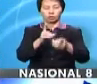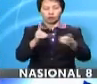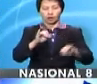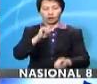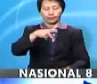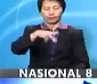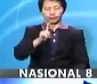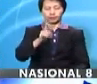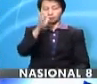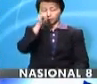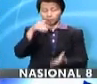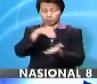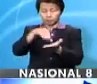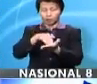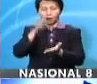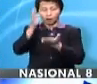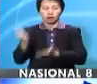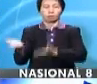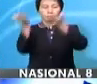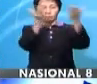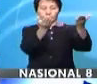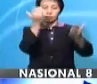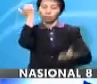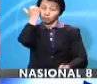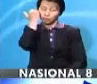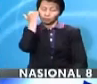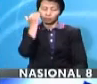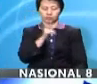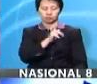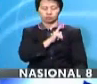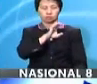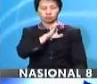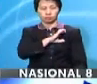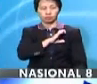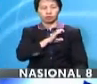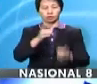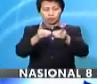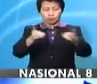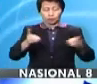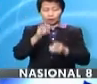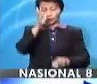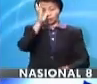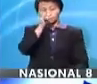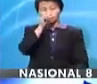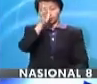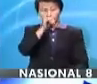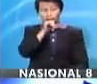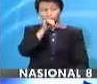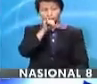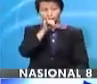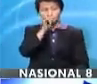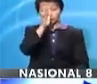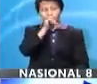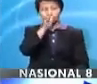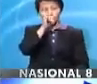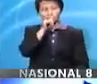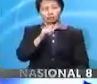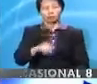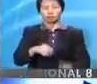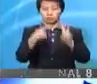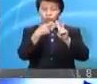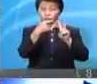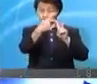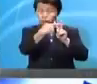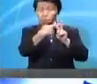IPD Melaka Tengah dan akan didakwa di mahkamah. Ketua Polis Daerah Melaka Tengah ACP Sheikh Abdul Aziz Sheikh Abdullah, dua